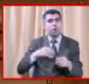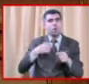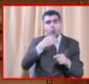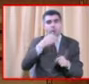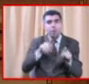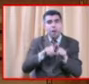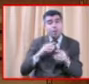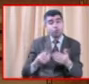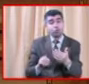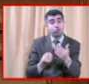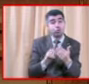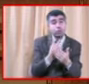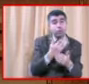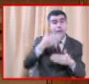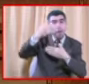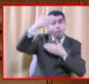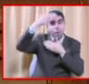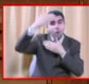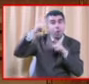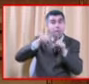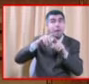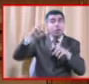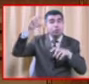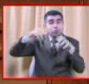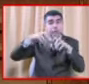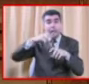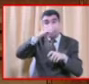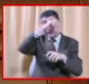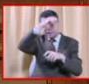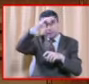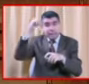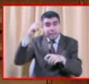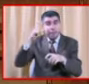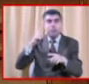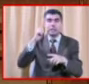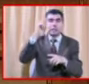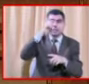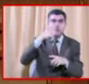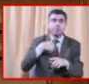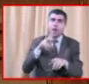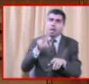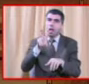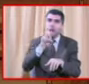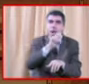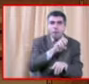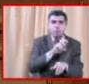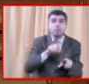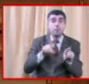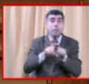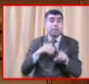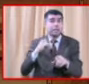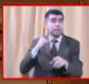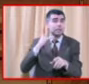واحد التغير تطرفي، اما حار اما ممطر، ورغم هذا تنبقاو في